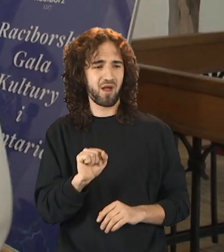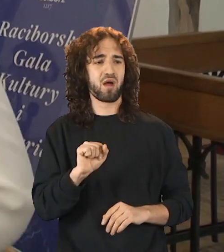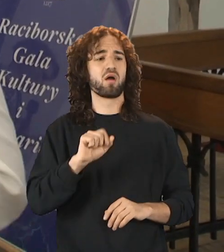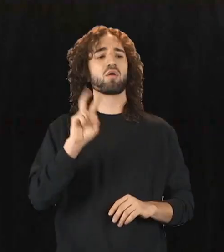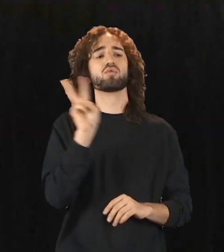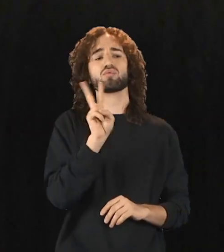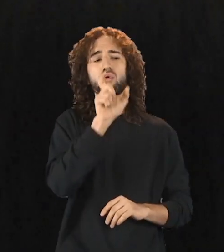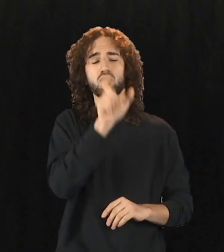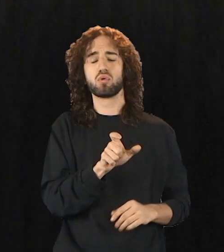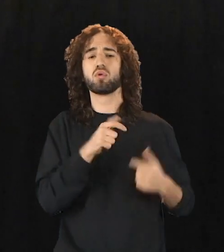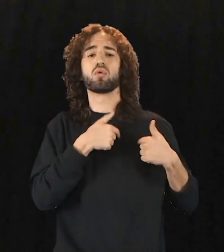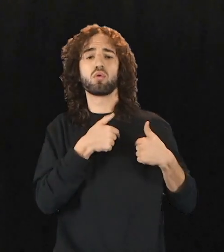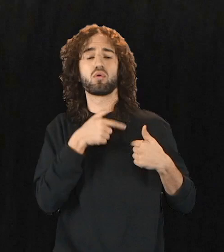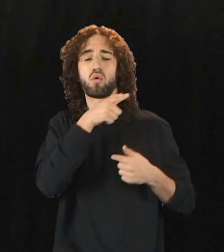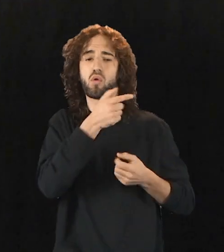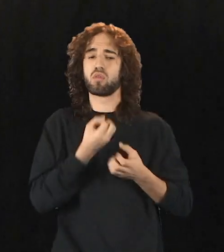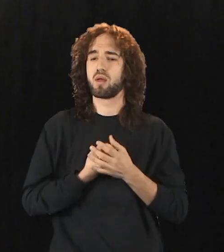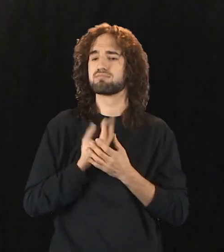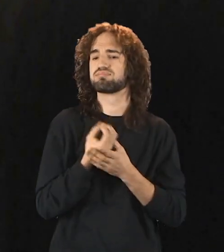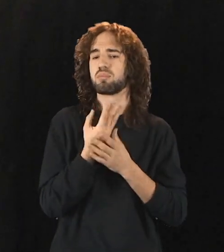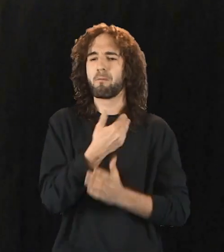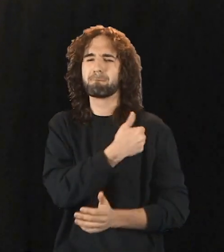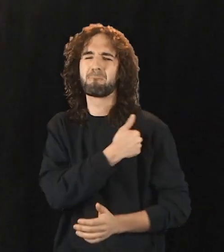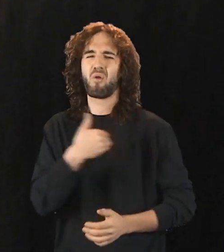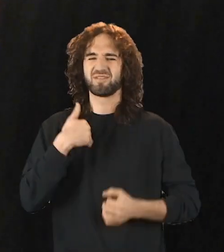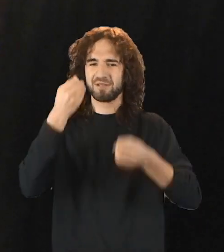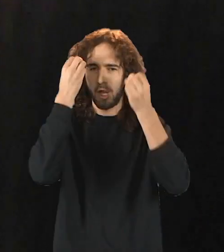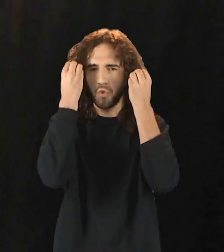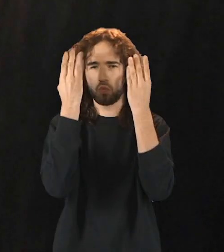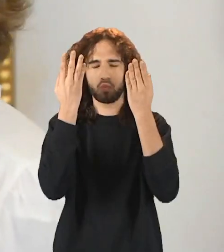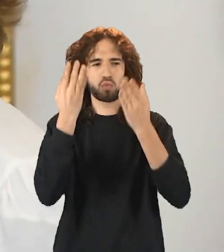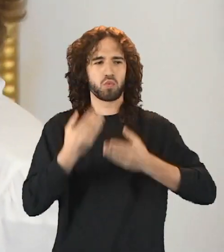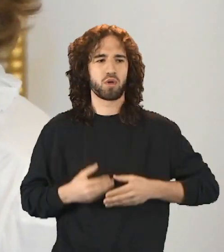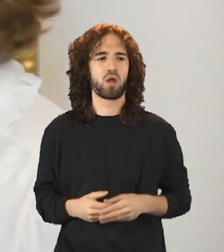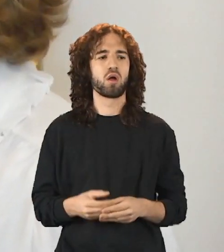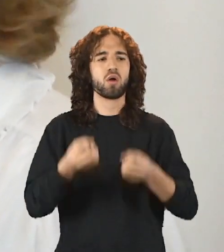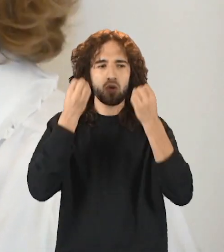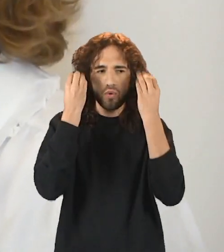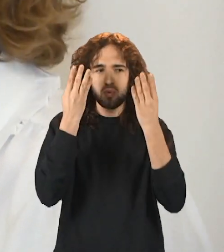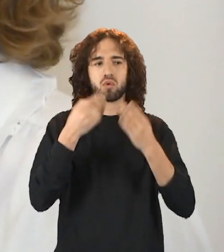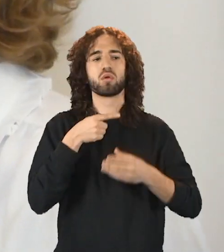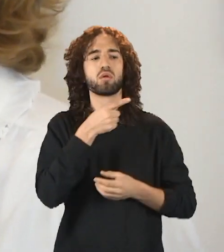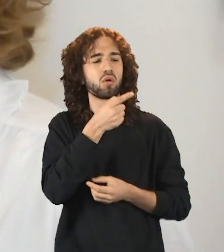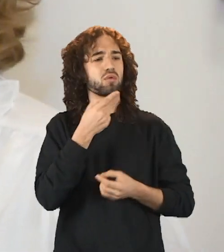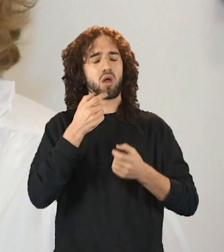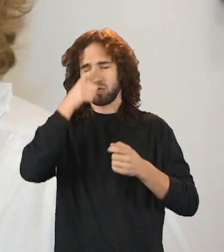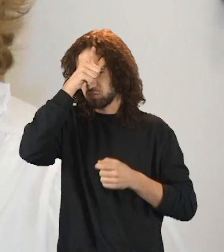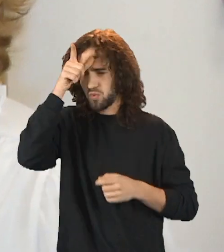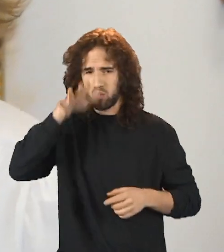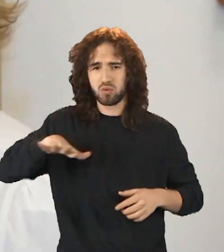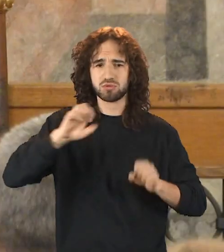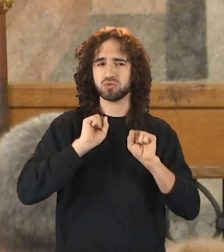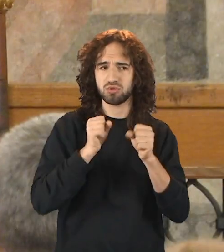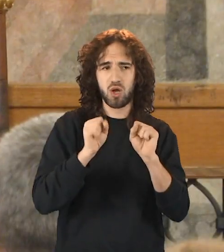konserwator zabytków. Uhonorowana została odznaką Zasłużony dla Kultury Polskiej za wkład w promocję zachowanego dziedzictwa